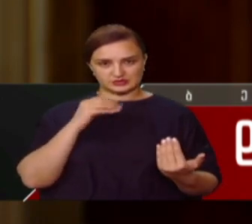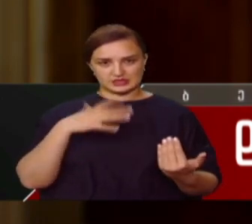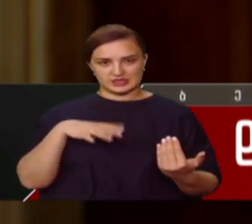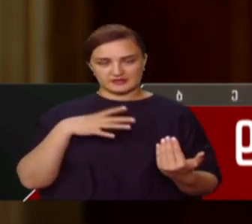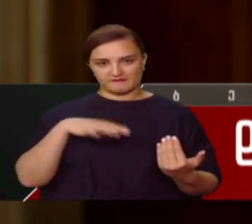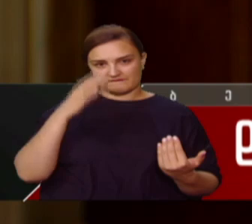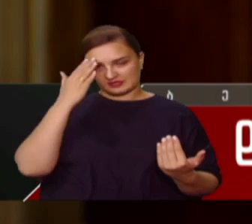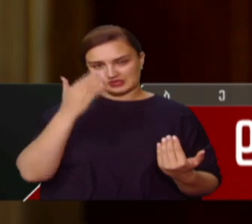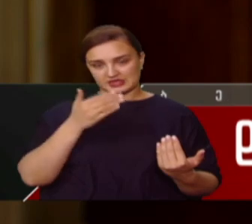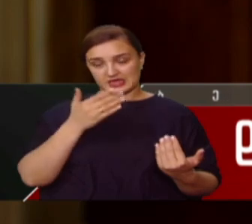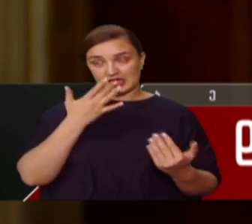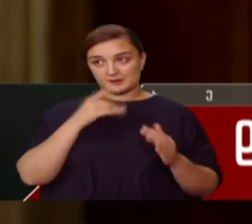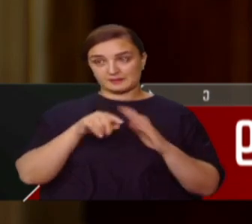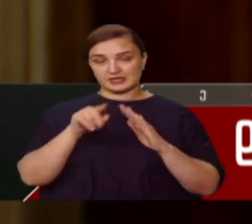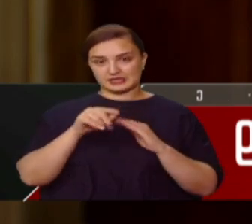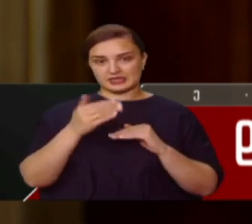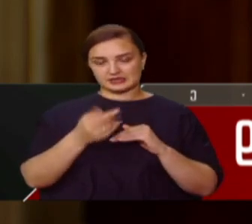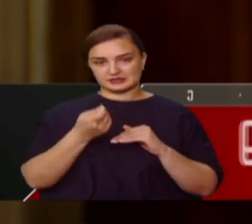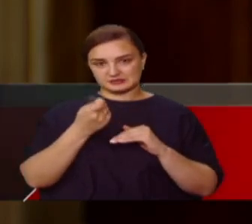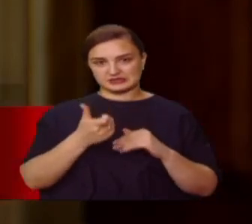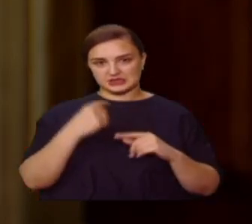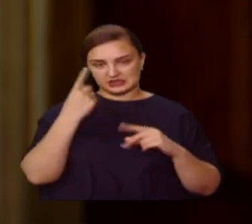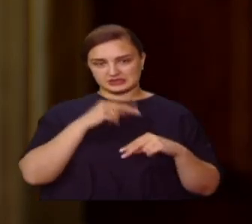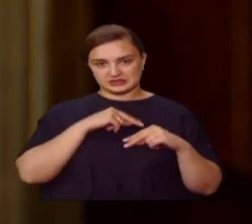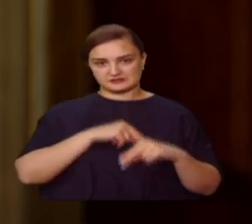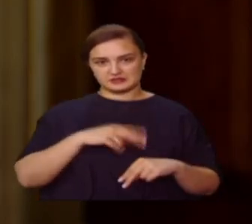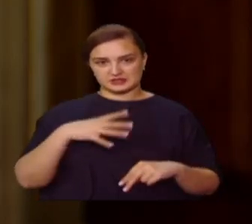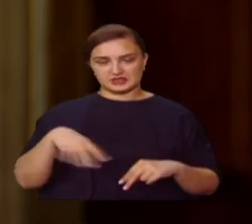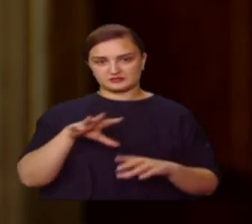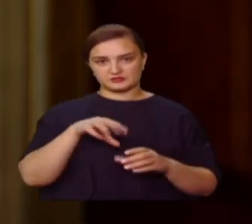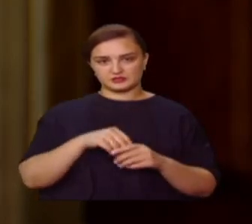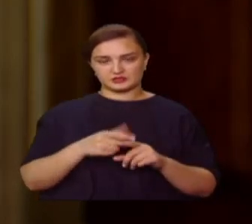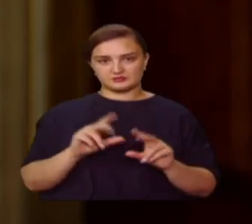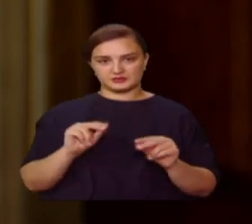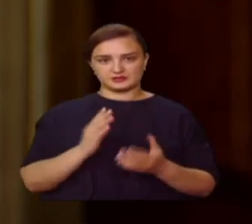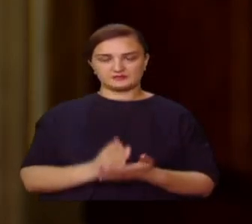საქართველი ემიგრანტების სიროდენ წვილსაც საქართველოში. ძალიან ბედნიერი ვარ.